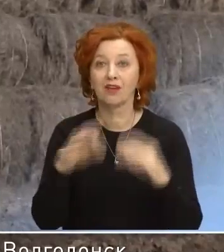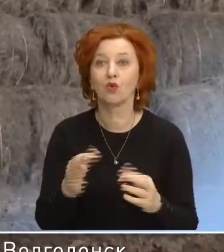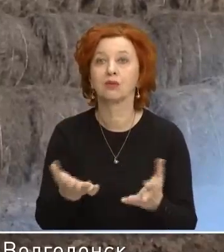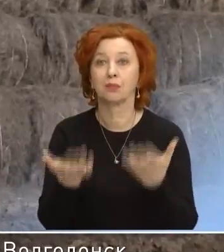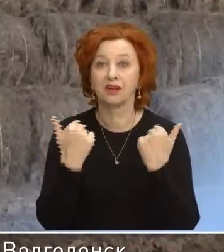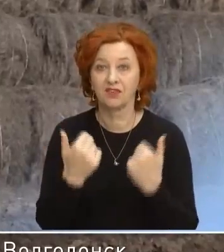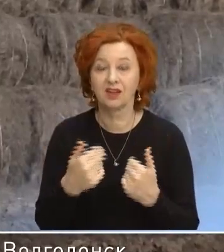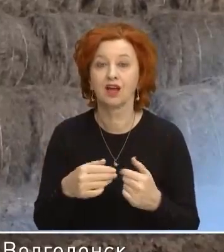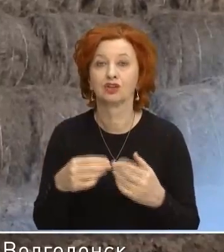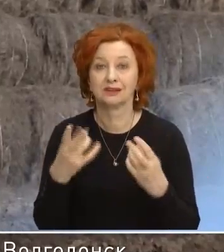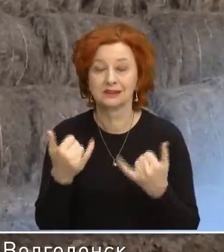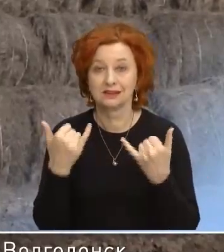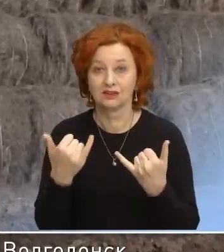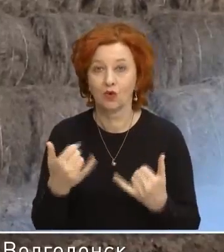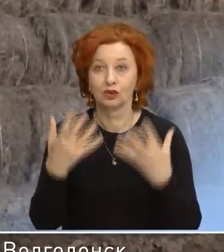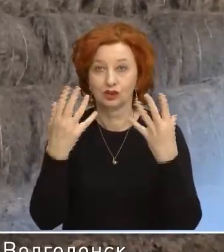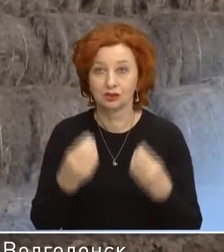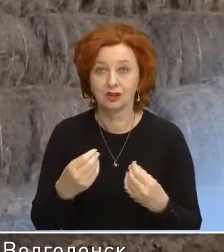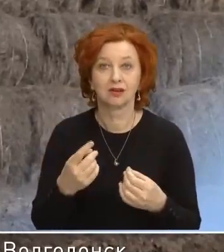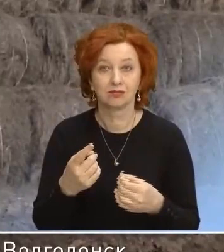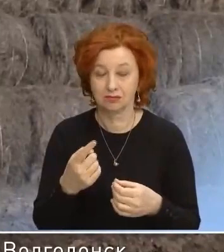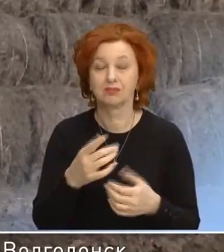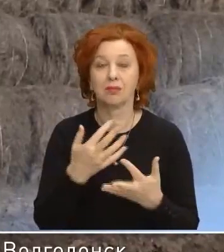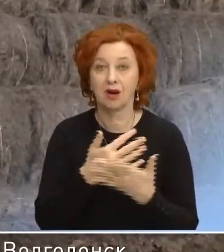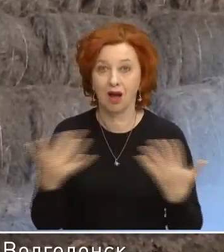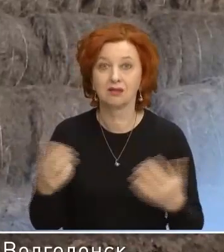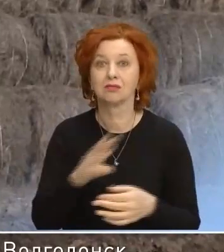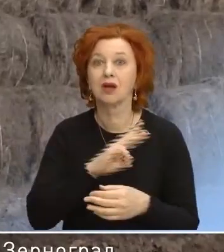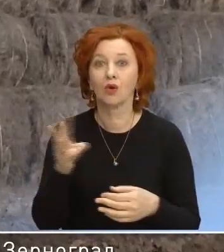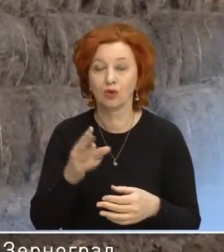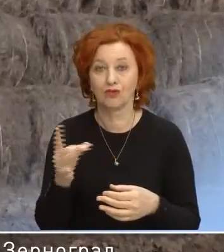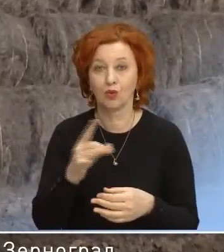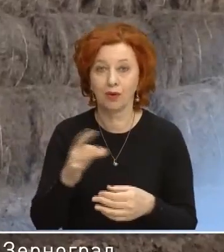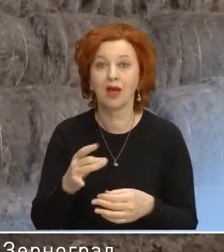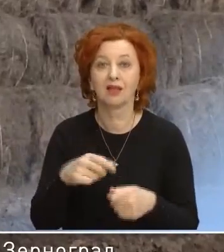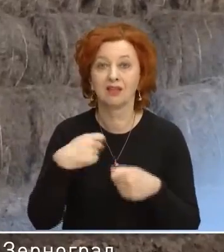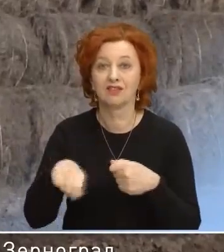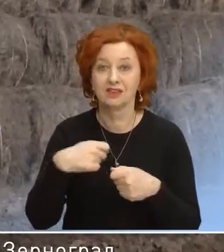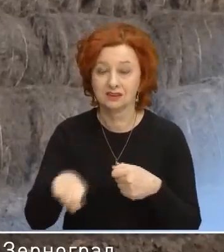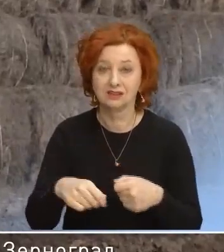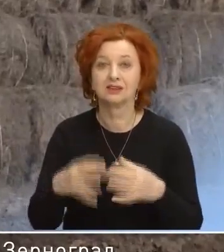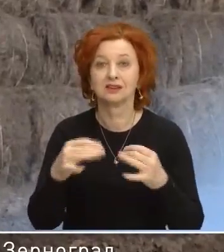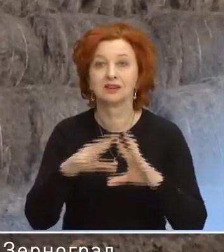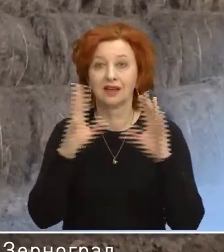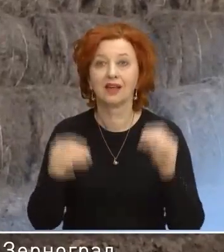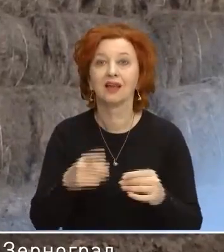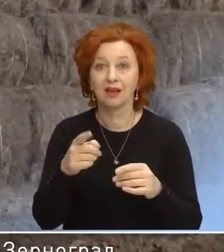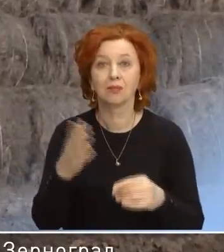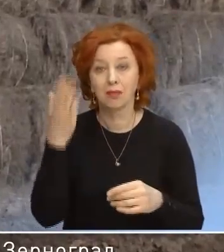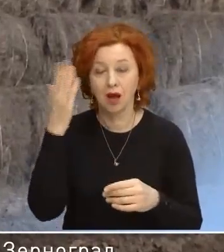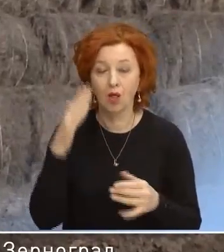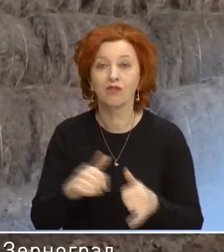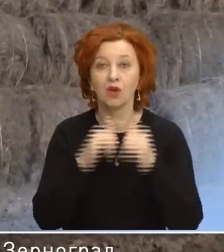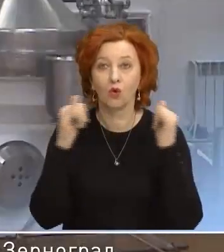привлечь не меньше 70 миллионов рублей инвестиций вот именно по этому направлению. И поголовье увеличить, ну, где-то